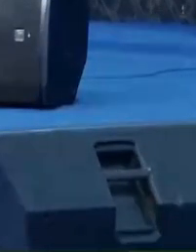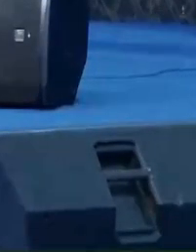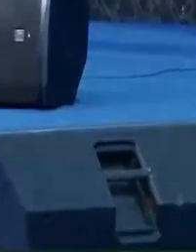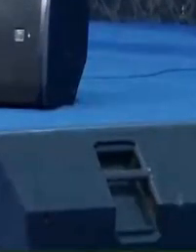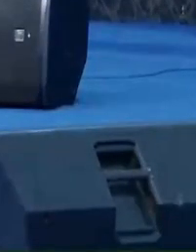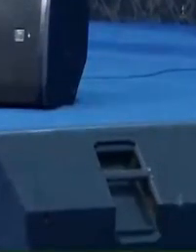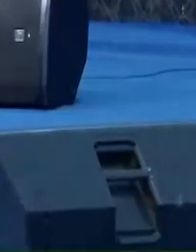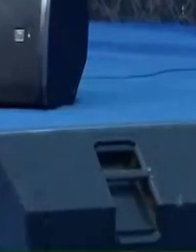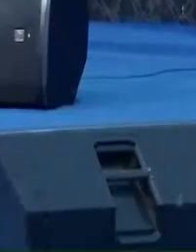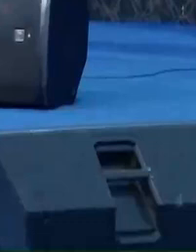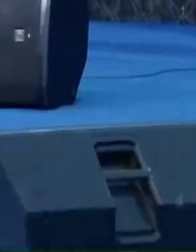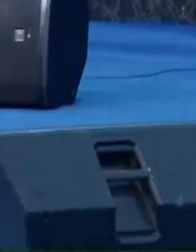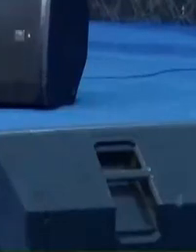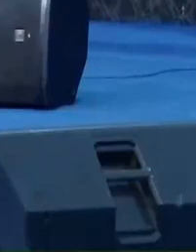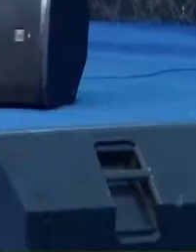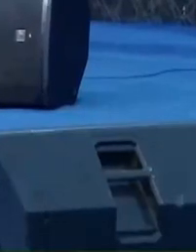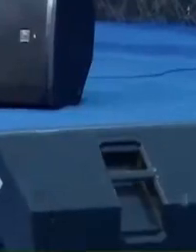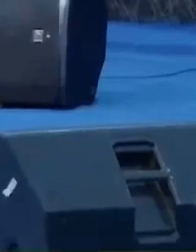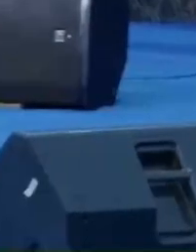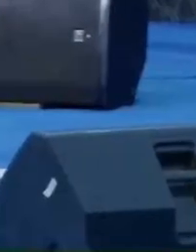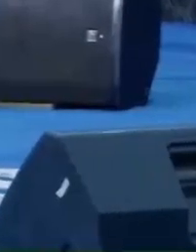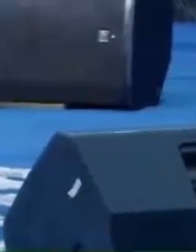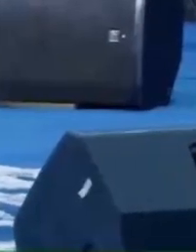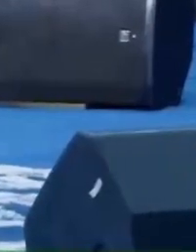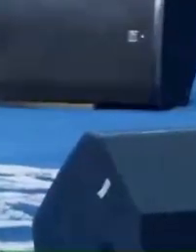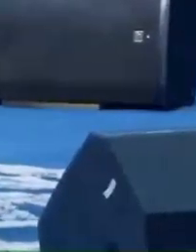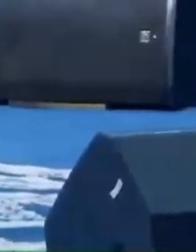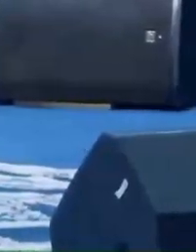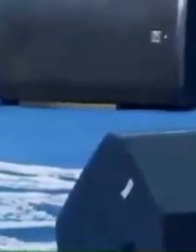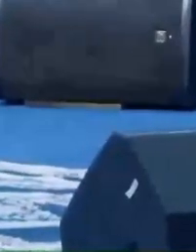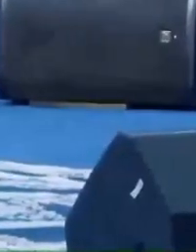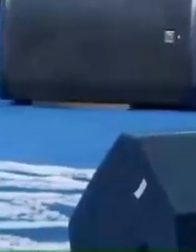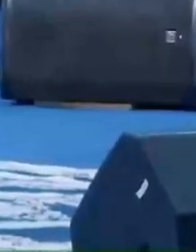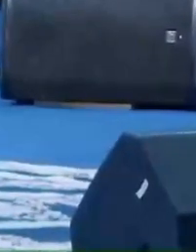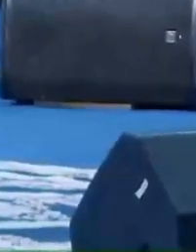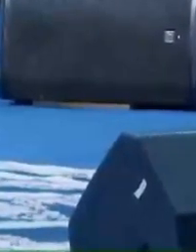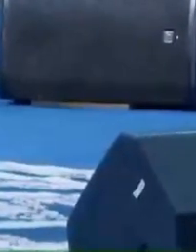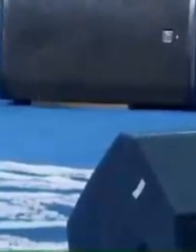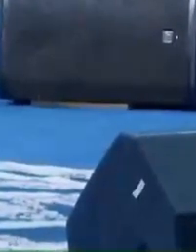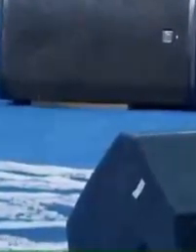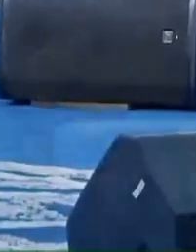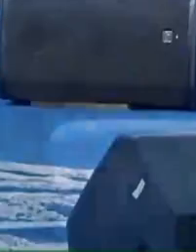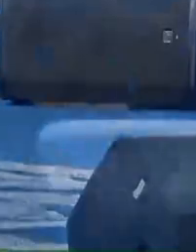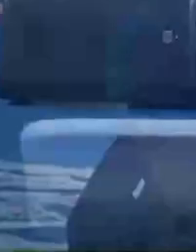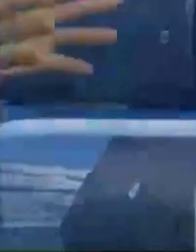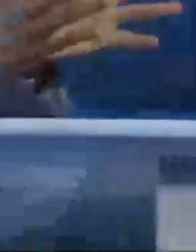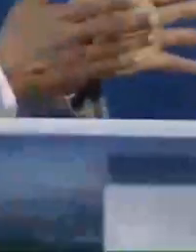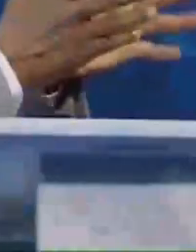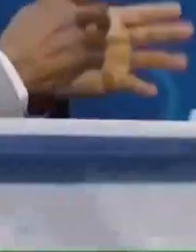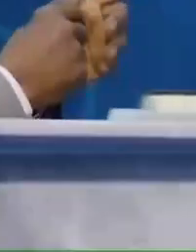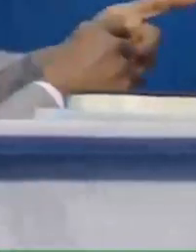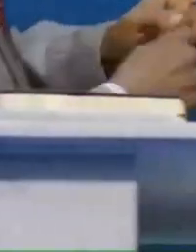peu que toute parole qui sera lue, toute parole venant de Christ, toute parole venant du